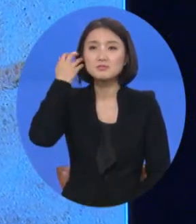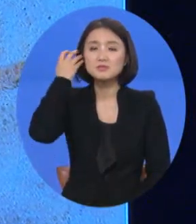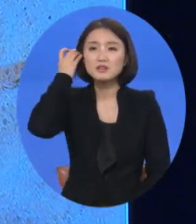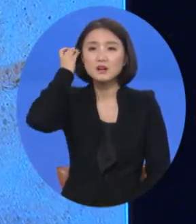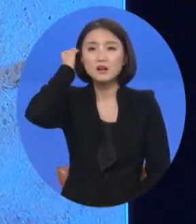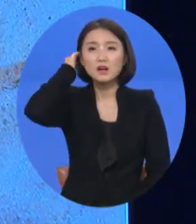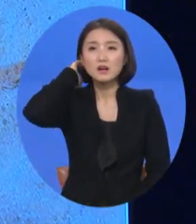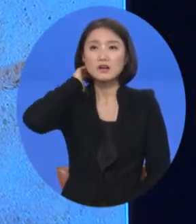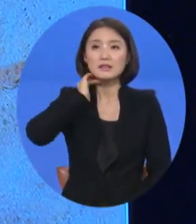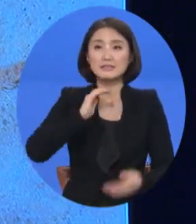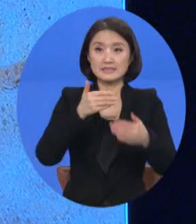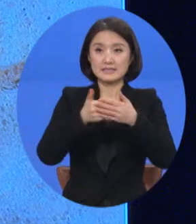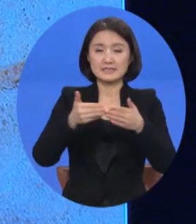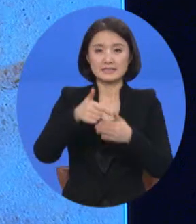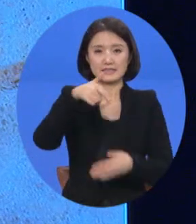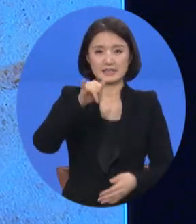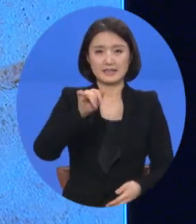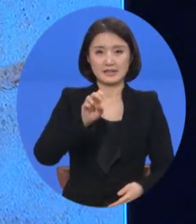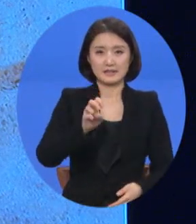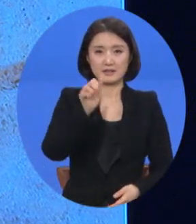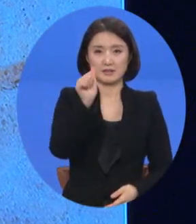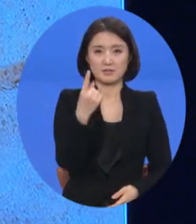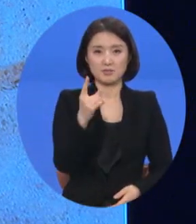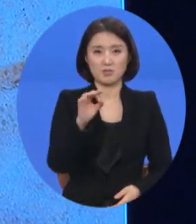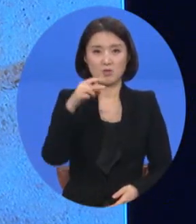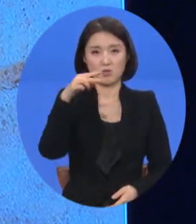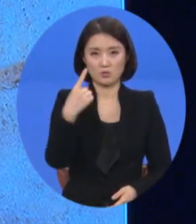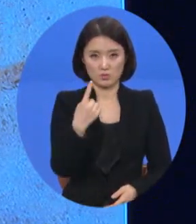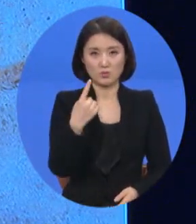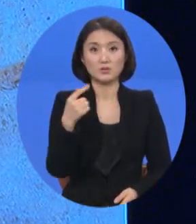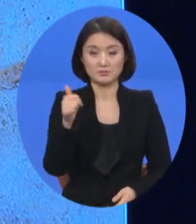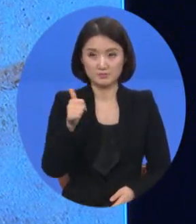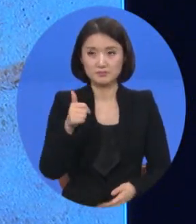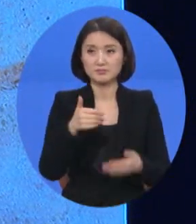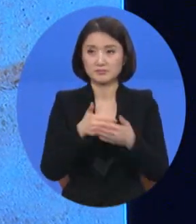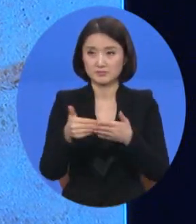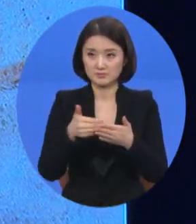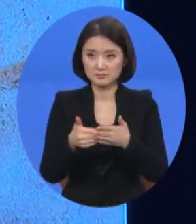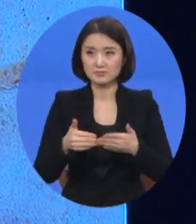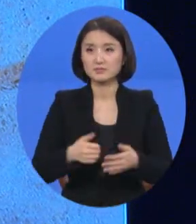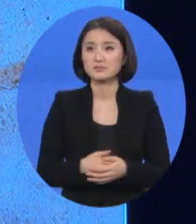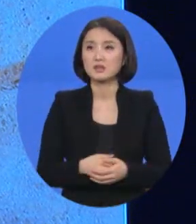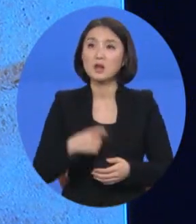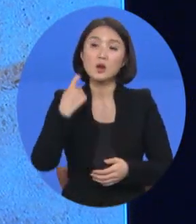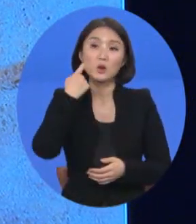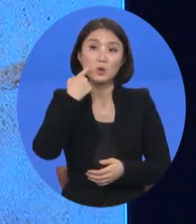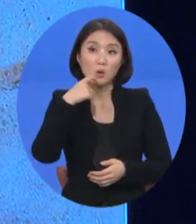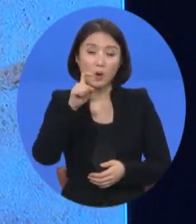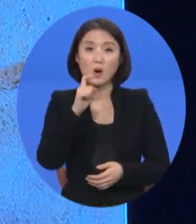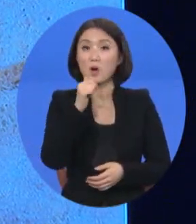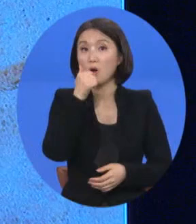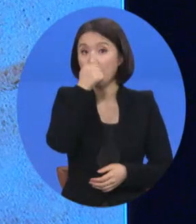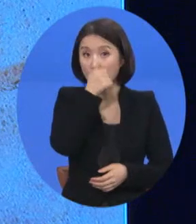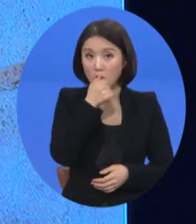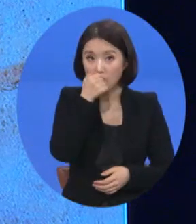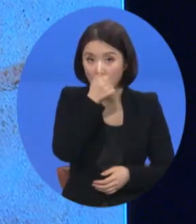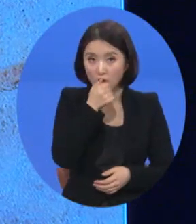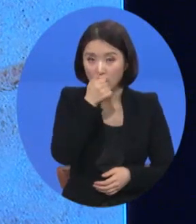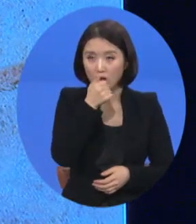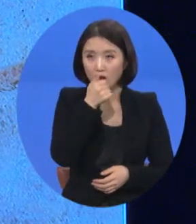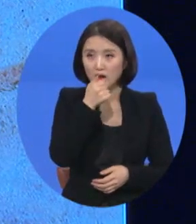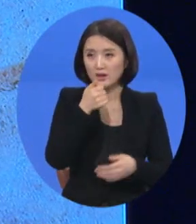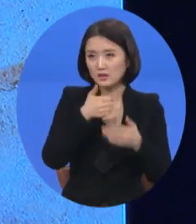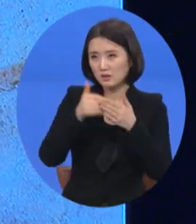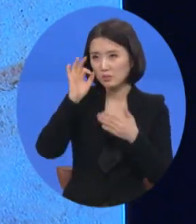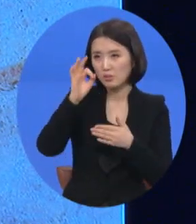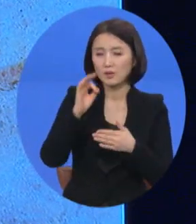고양이 그림은 제목이 황룡 놈 접 입니다 노란 고양이가 나비를